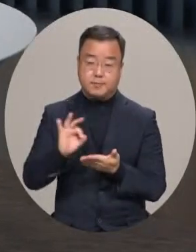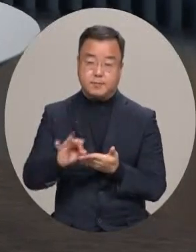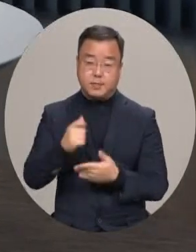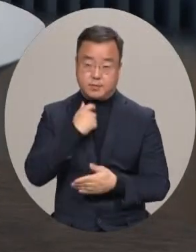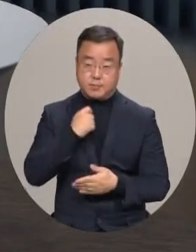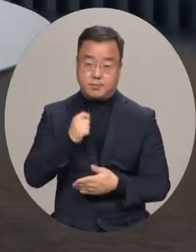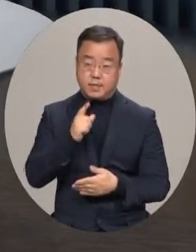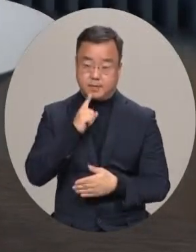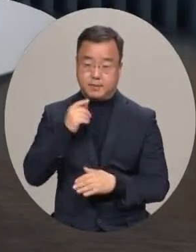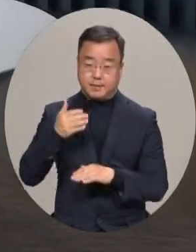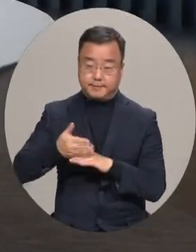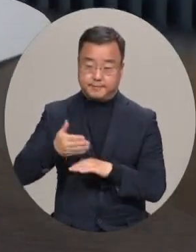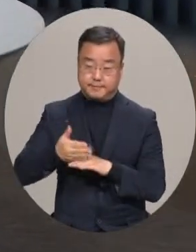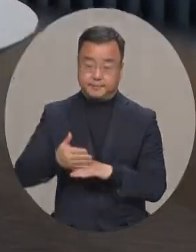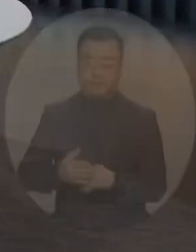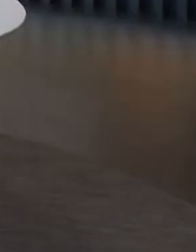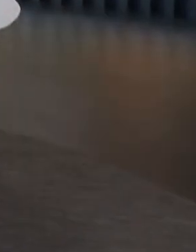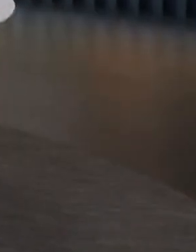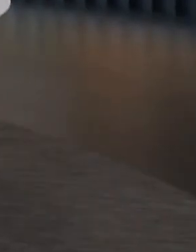기자 잘